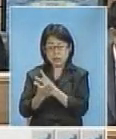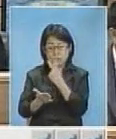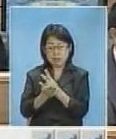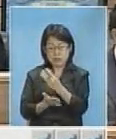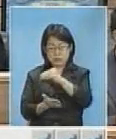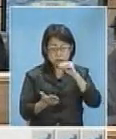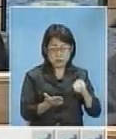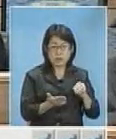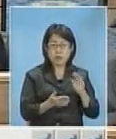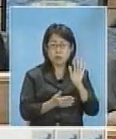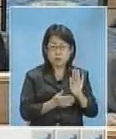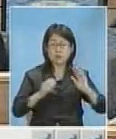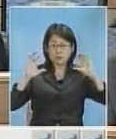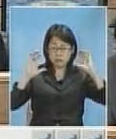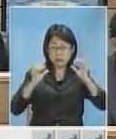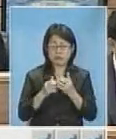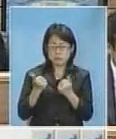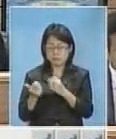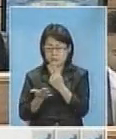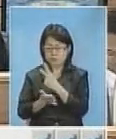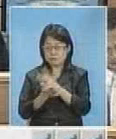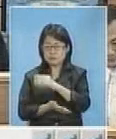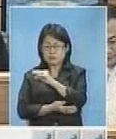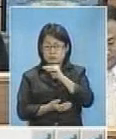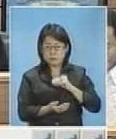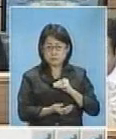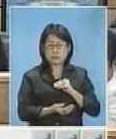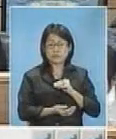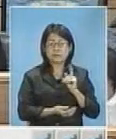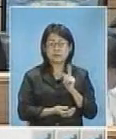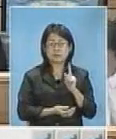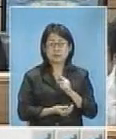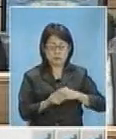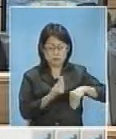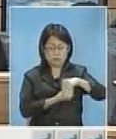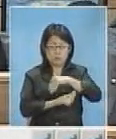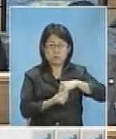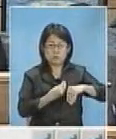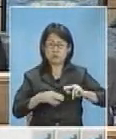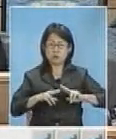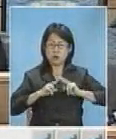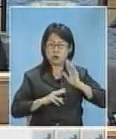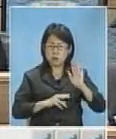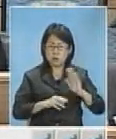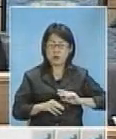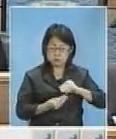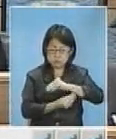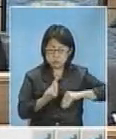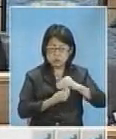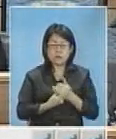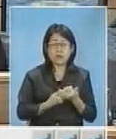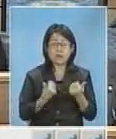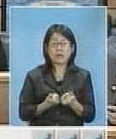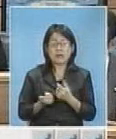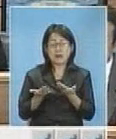แล้วแต่ท่านดึงออกมาเพื่อมาใช้ในกองทุนพัฒนาประเทศของท่านโดยไม่ต้องผ่านระบบงบประม